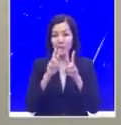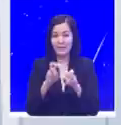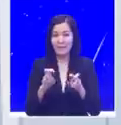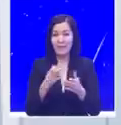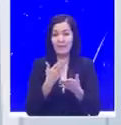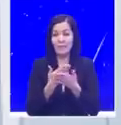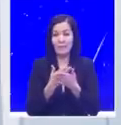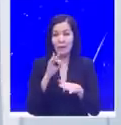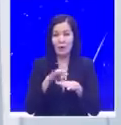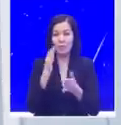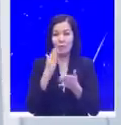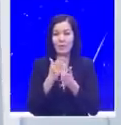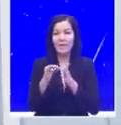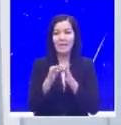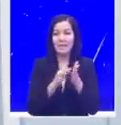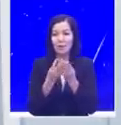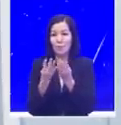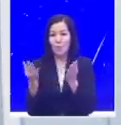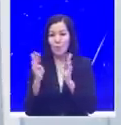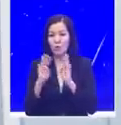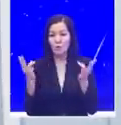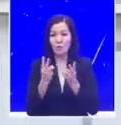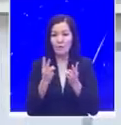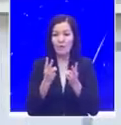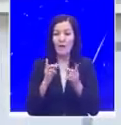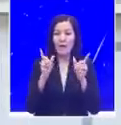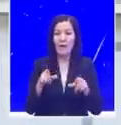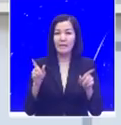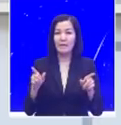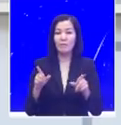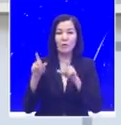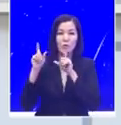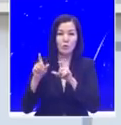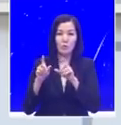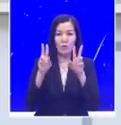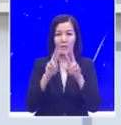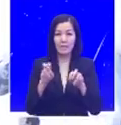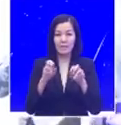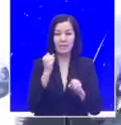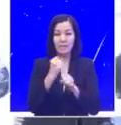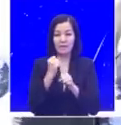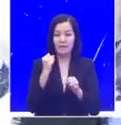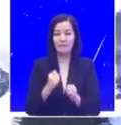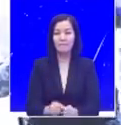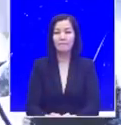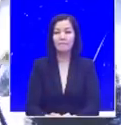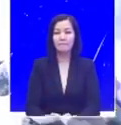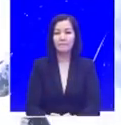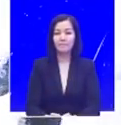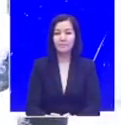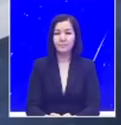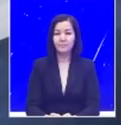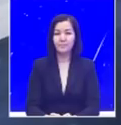белгі байқалса, бірден оқшаулауға жіберіледі. Тек жолаушы ғана емес, жүк көлігіне де тексеріс қатаң.